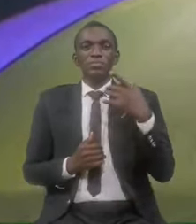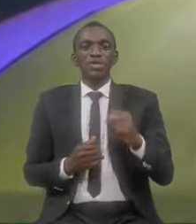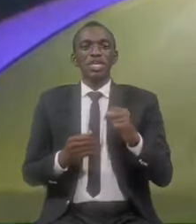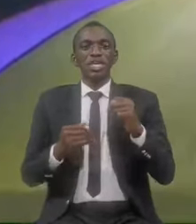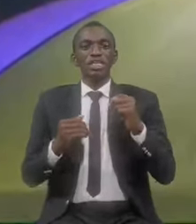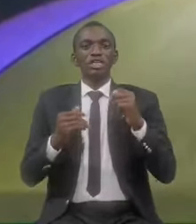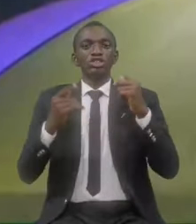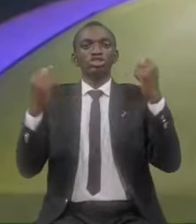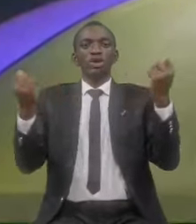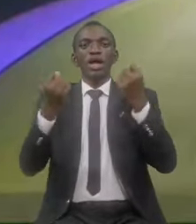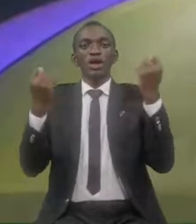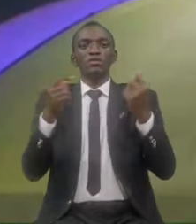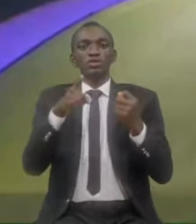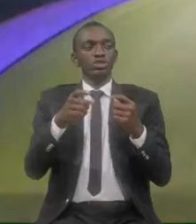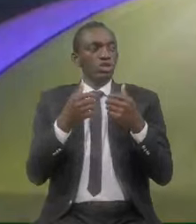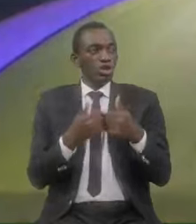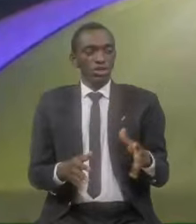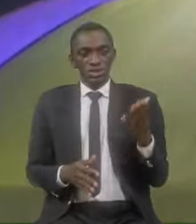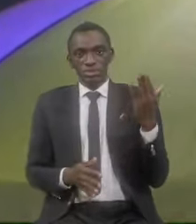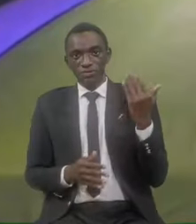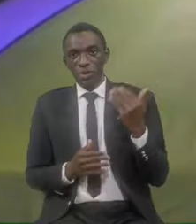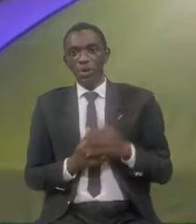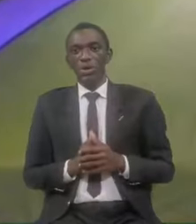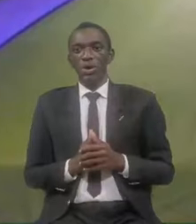le triomphe que vous avez perdu.